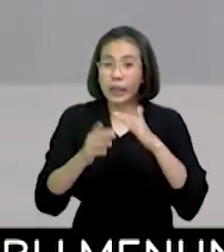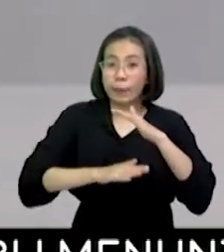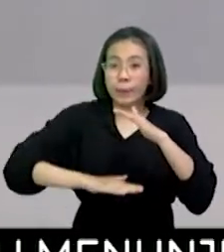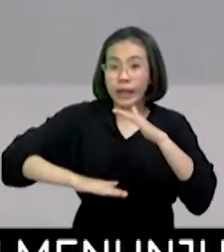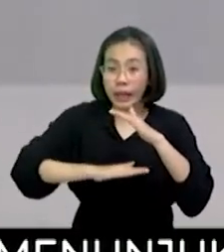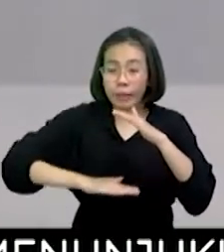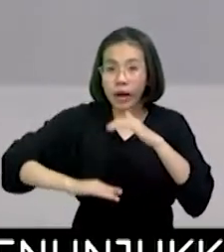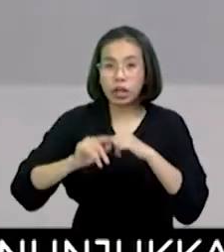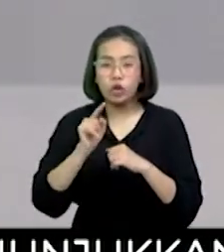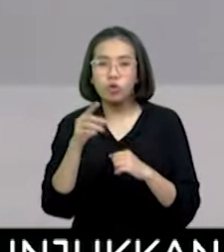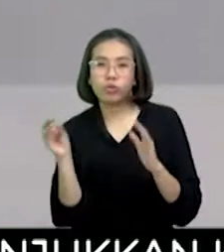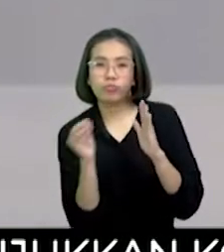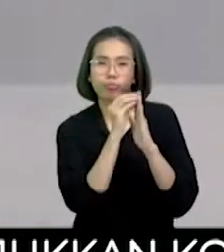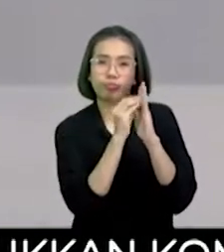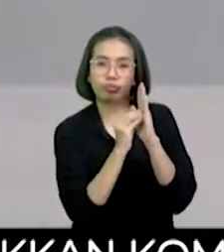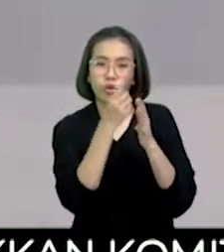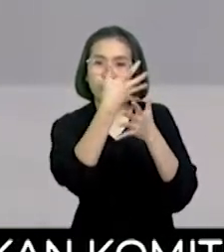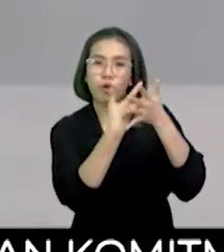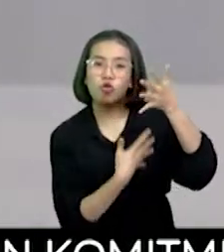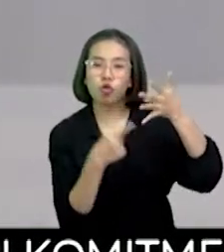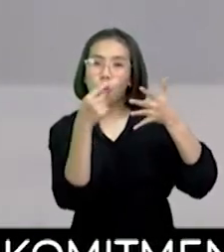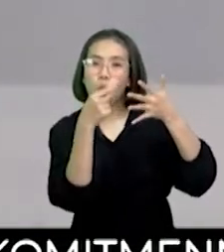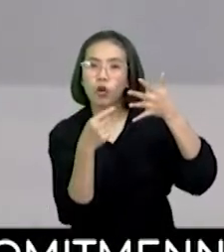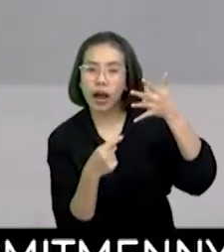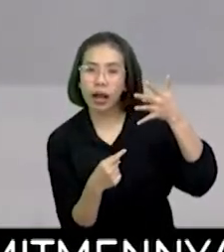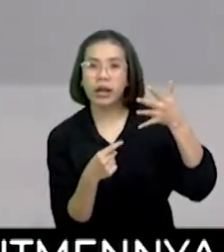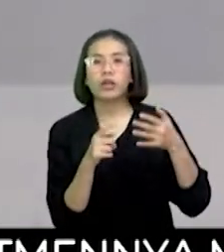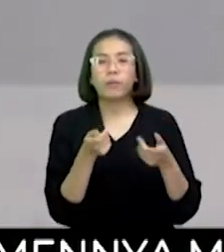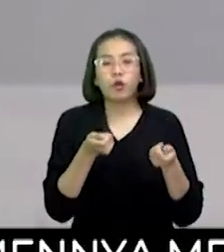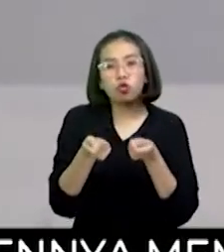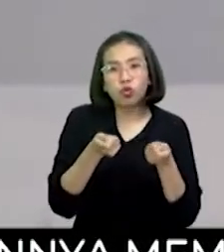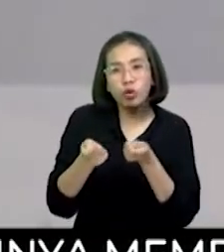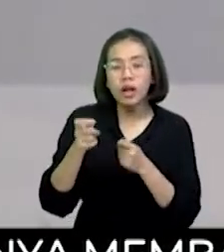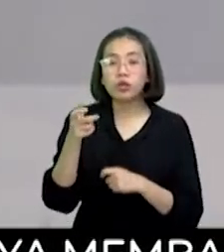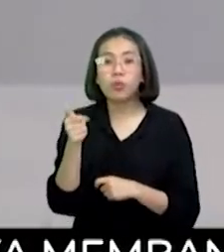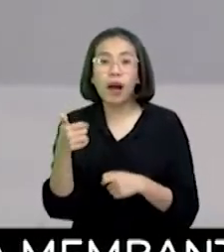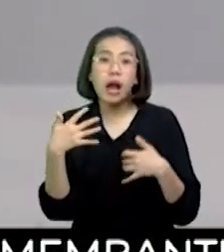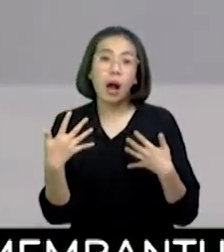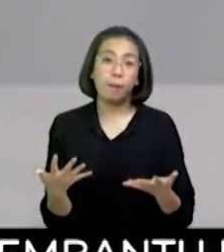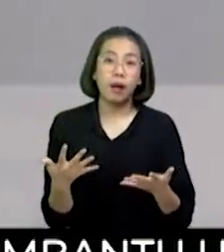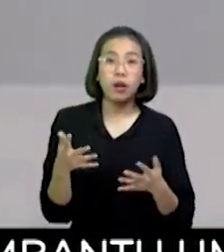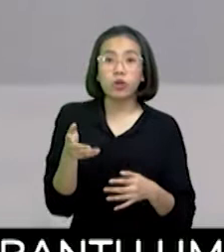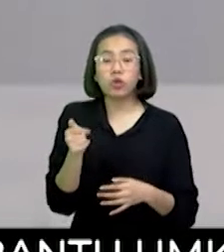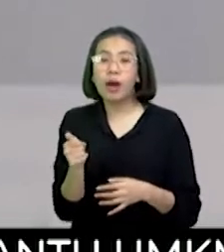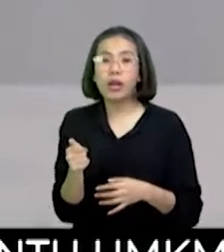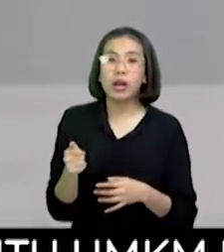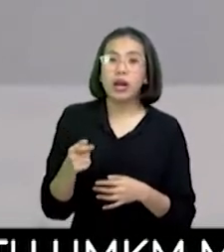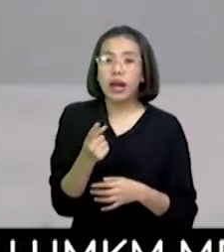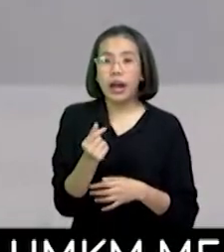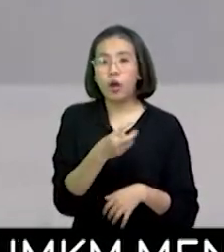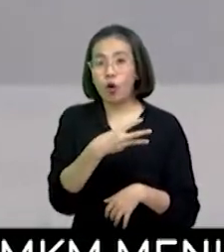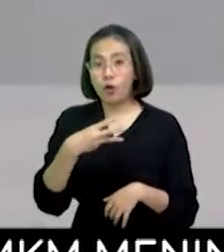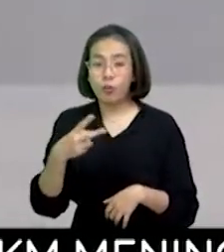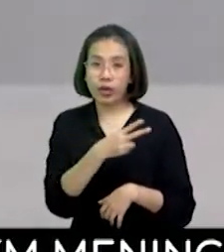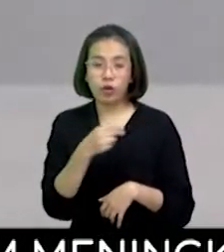satu instrumen pengentasan kemiskinan serta tentu saja untuk mendorong kemajuan ekonomi